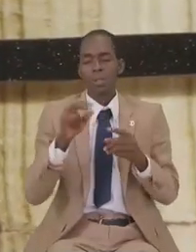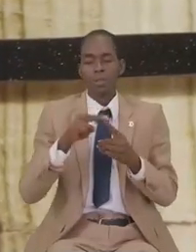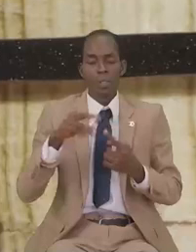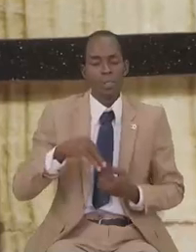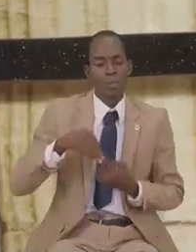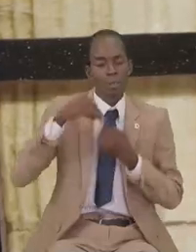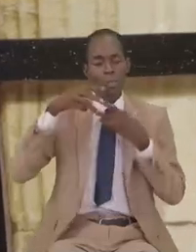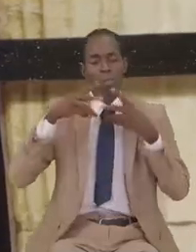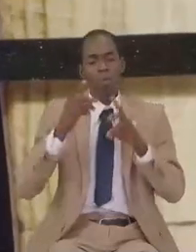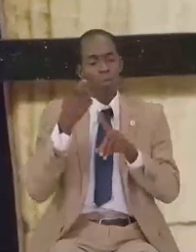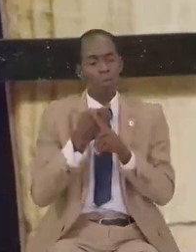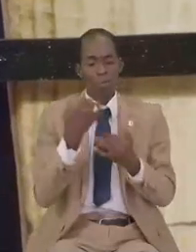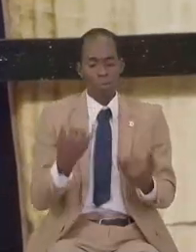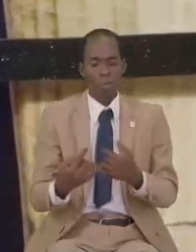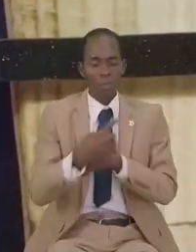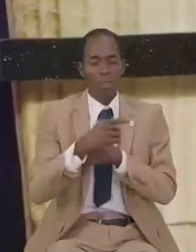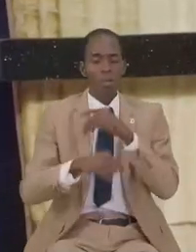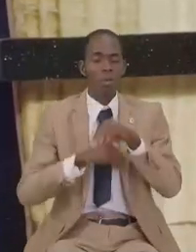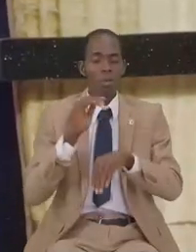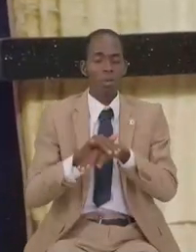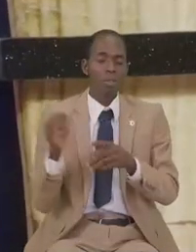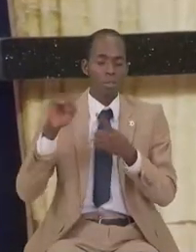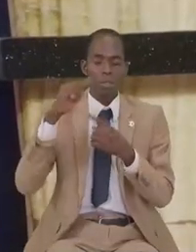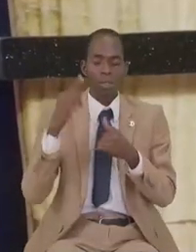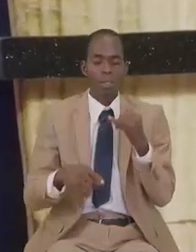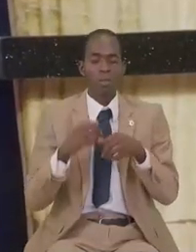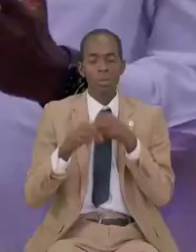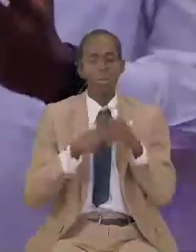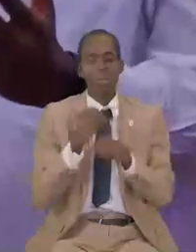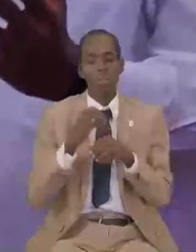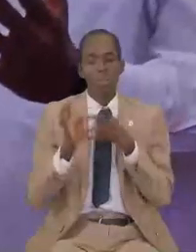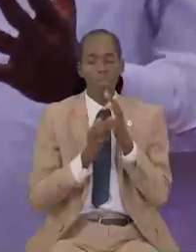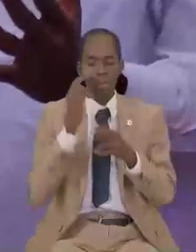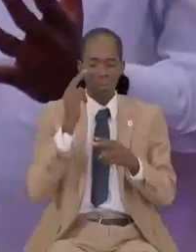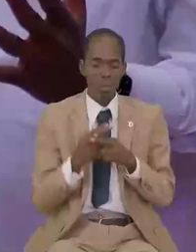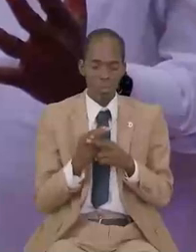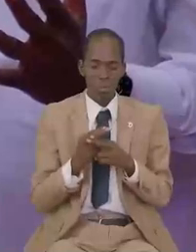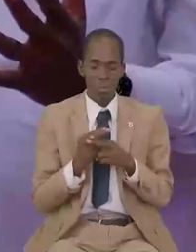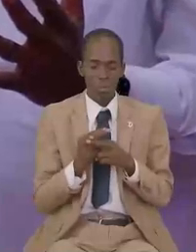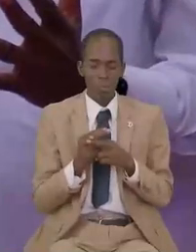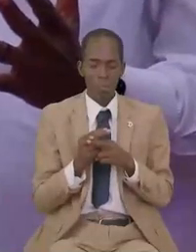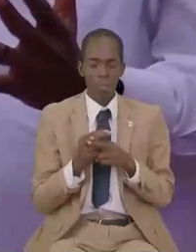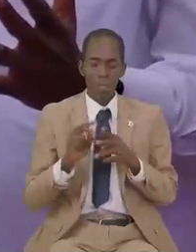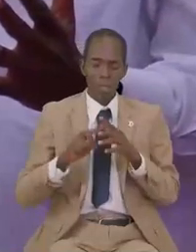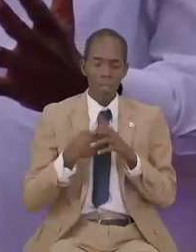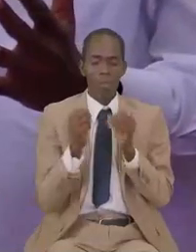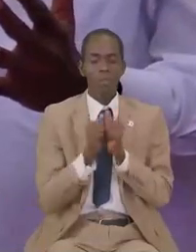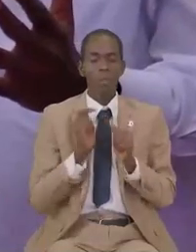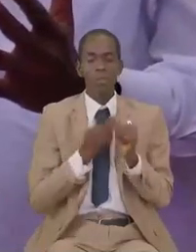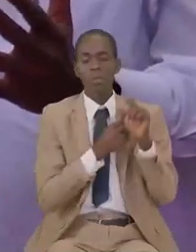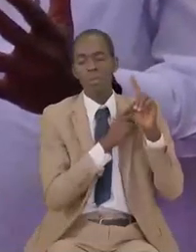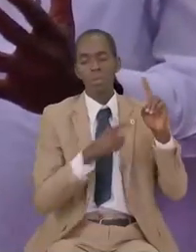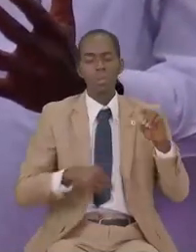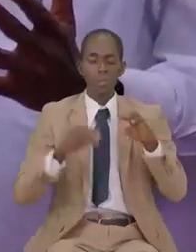spéciale dès ce jour jusqu'à la fin de l'année au nom de Jésus-Christ. Commence avec nous Seigneur, enseigne-nous